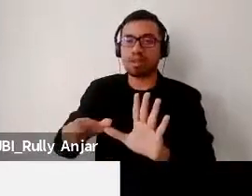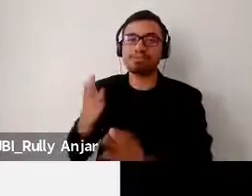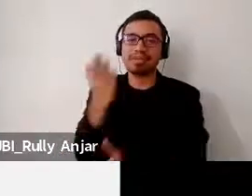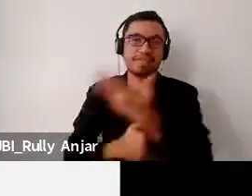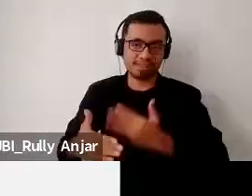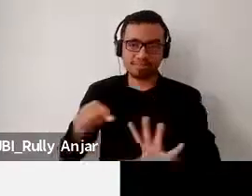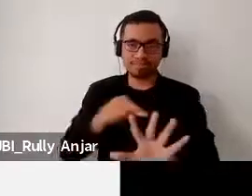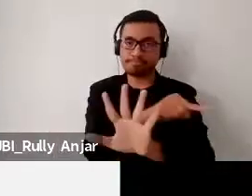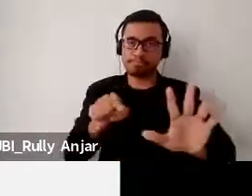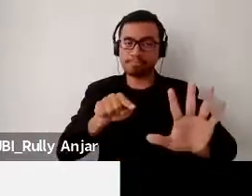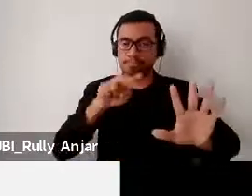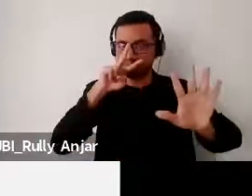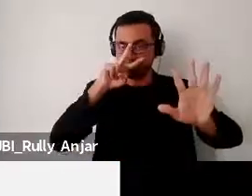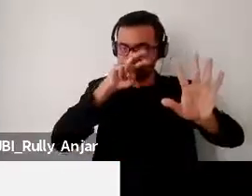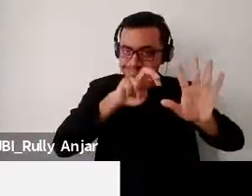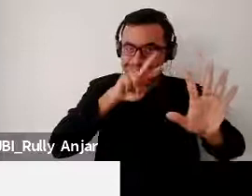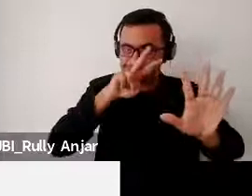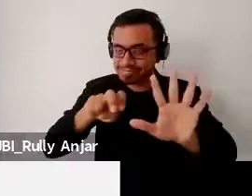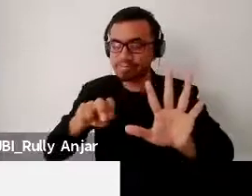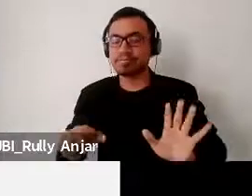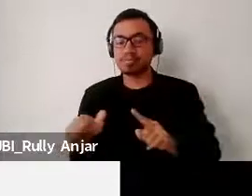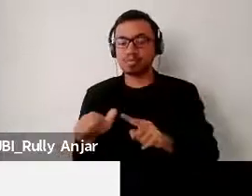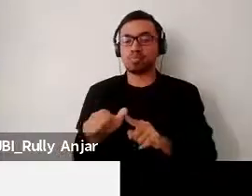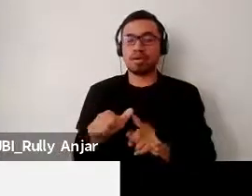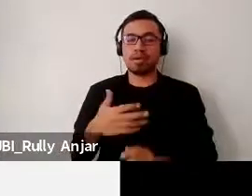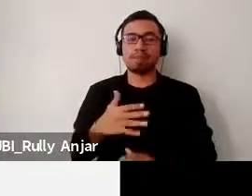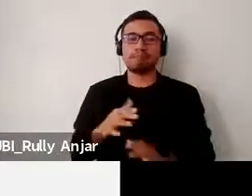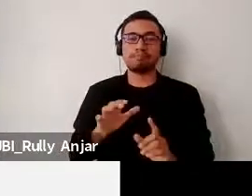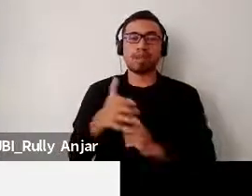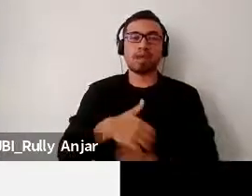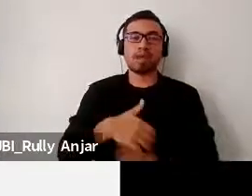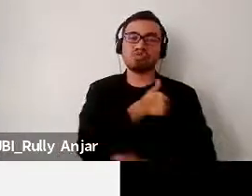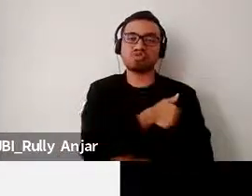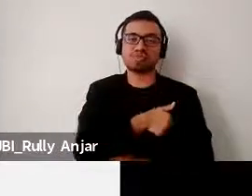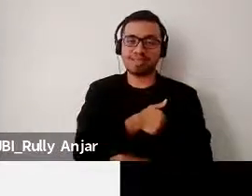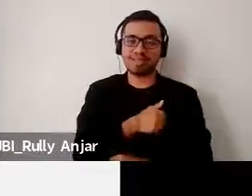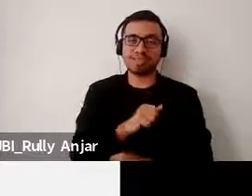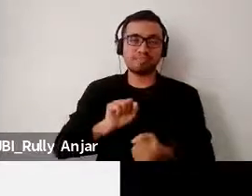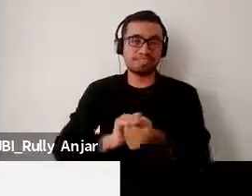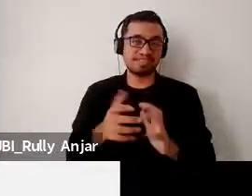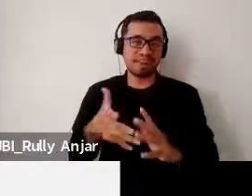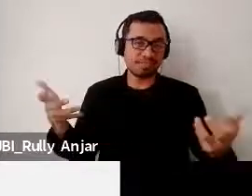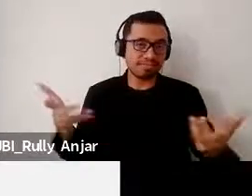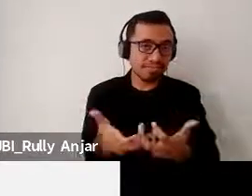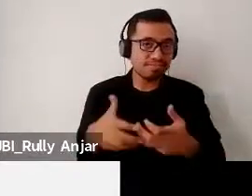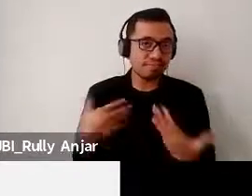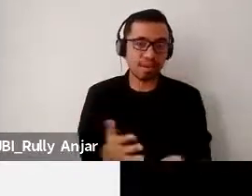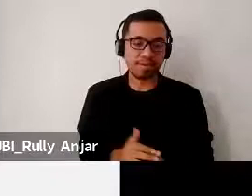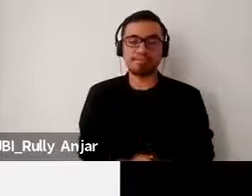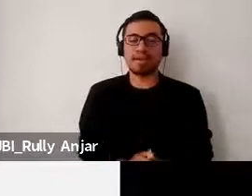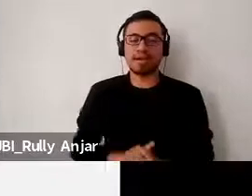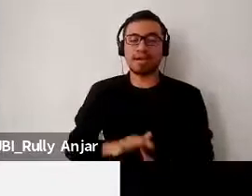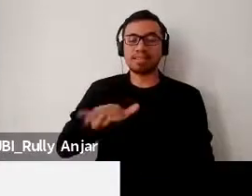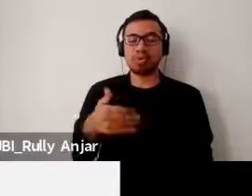juga perlindungan sosial yang adaptif bencana. Nah, rekomendasi kami di 2018 itu